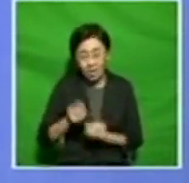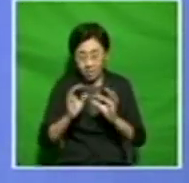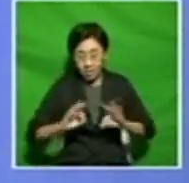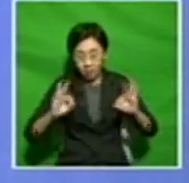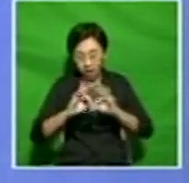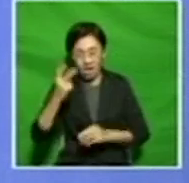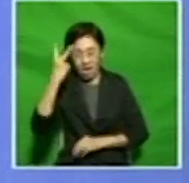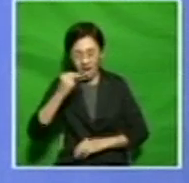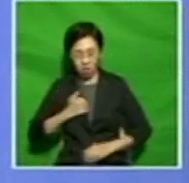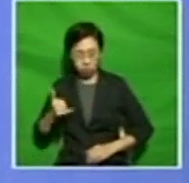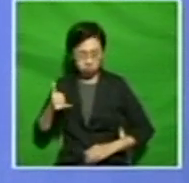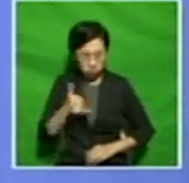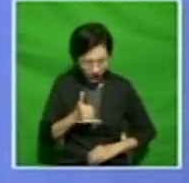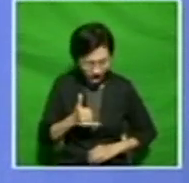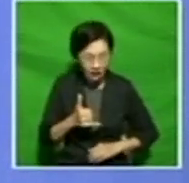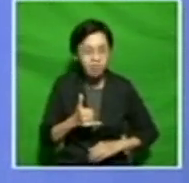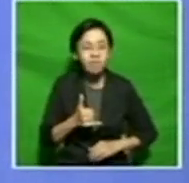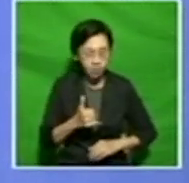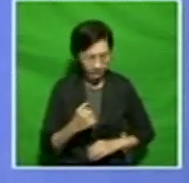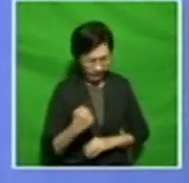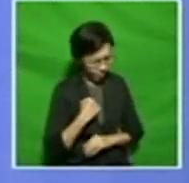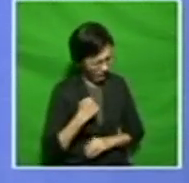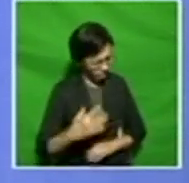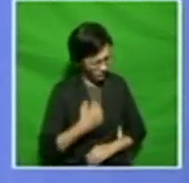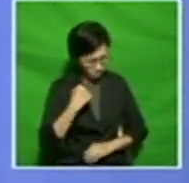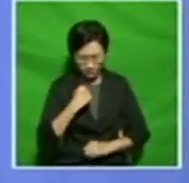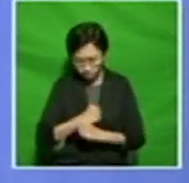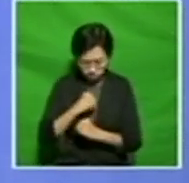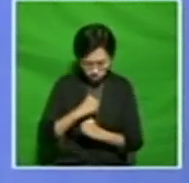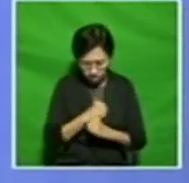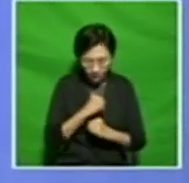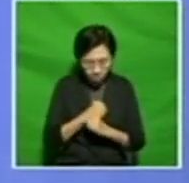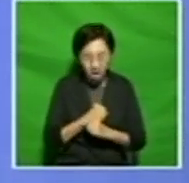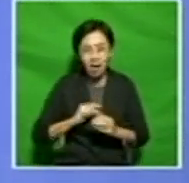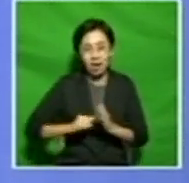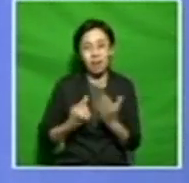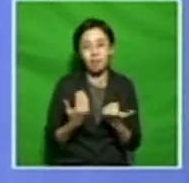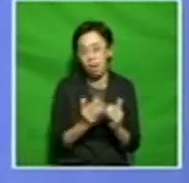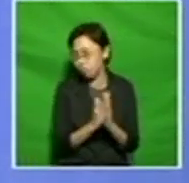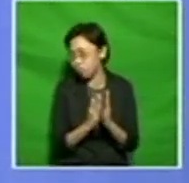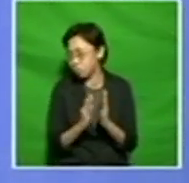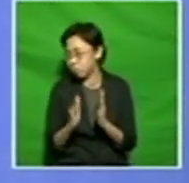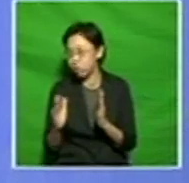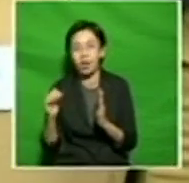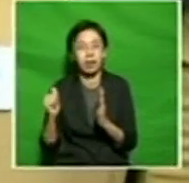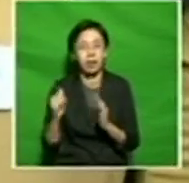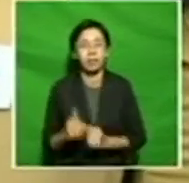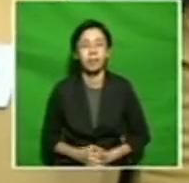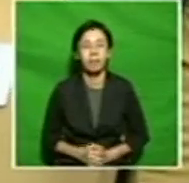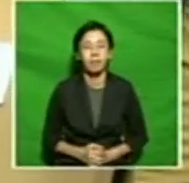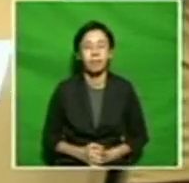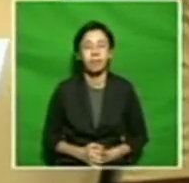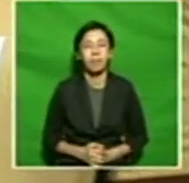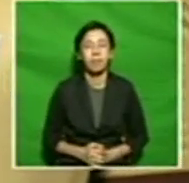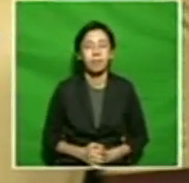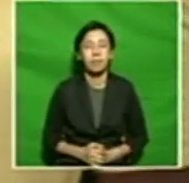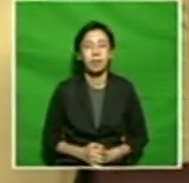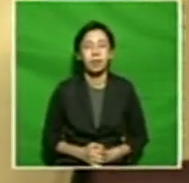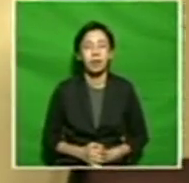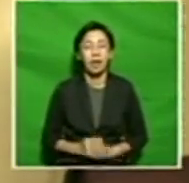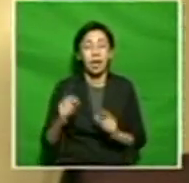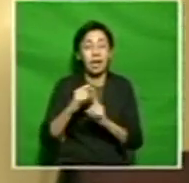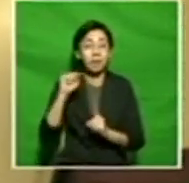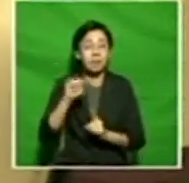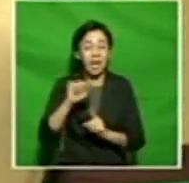กจะเข้าไปสวมอำนาจนั้นเมื่อใดก็ได้ตั้งแต่นี้เป็นต้นไปเท่านั้นเองเพราะฉะนั้นคำสั่งฉบับแรก